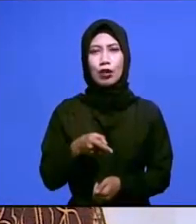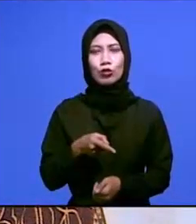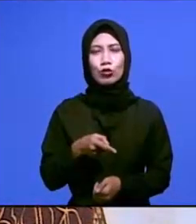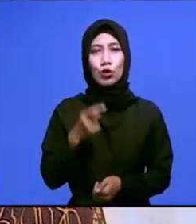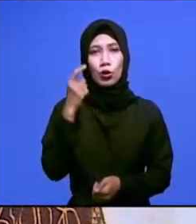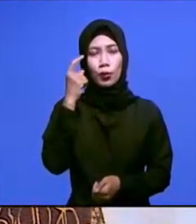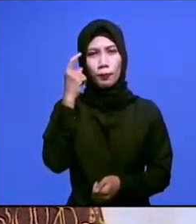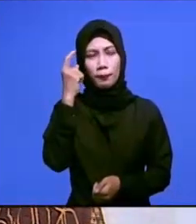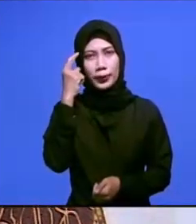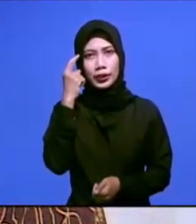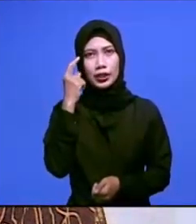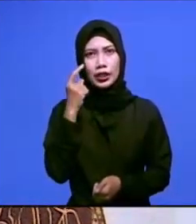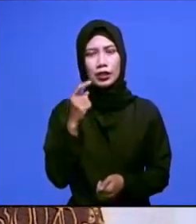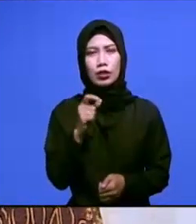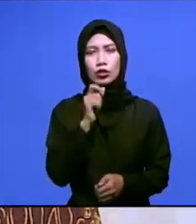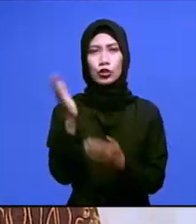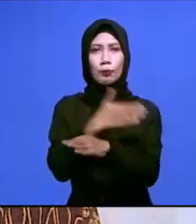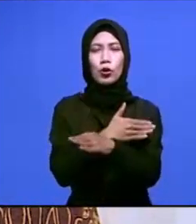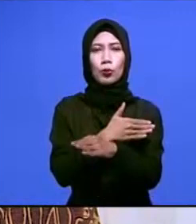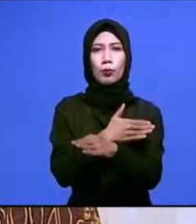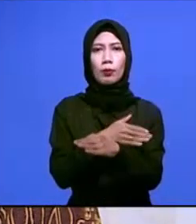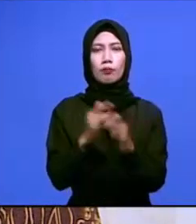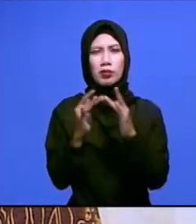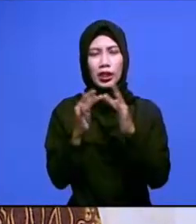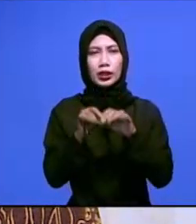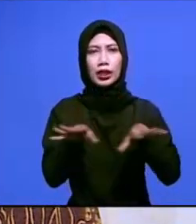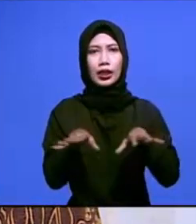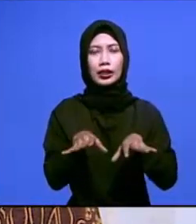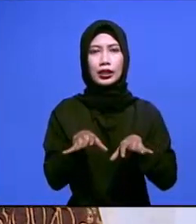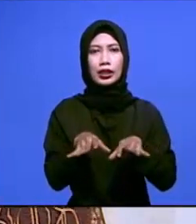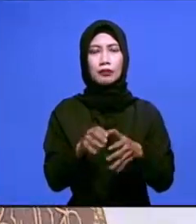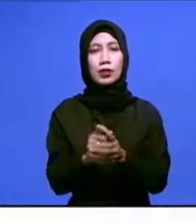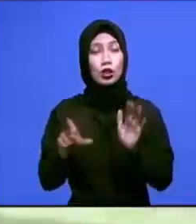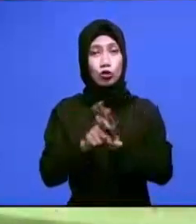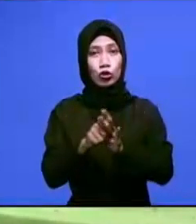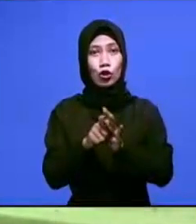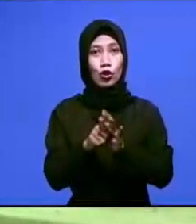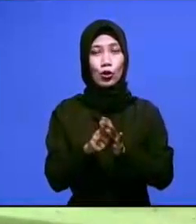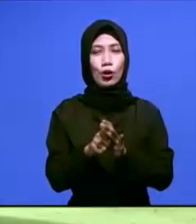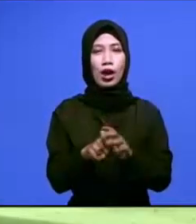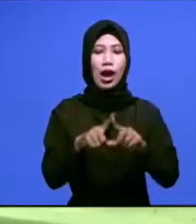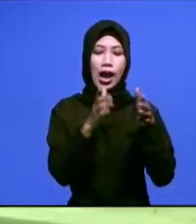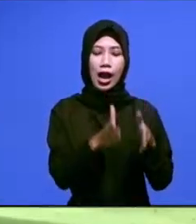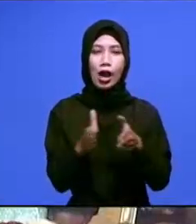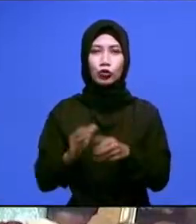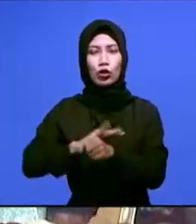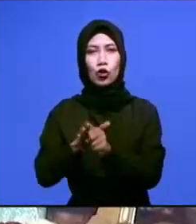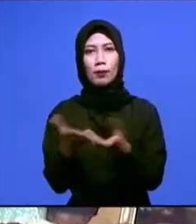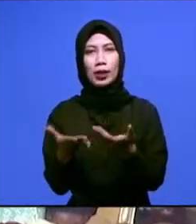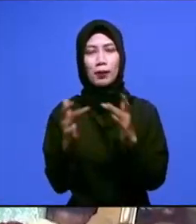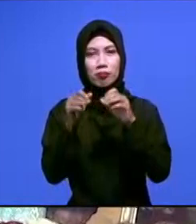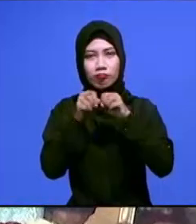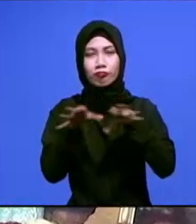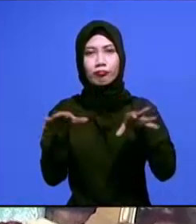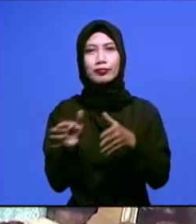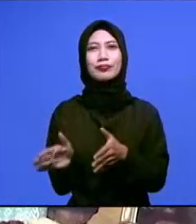bisa meminimalisir hoax, kita bisa menyampaikan tentang protokol COVID ini agar... Kuota peserta